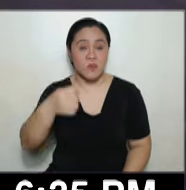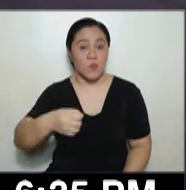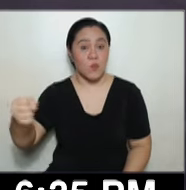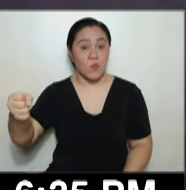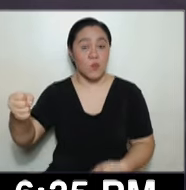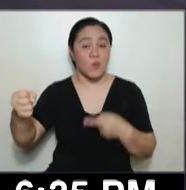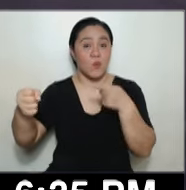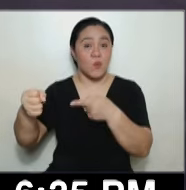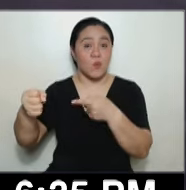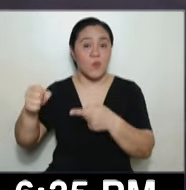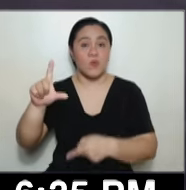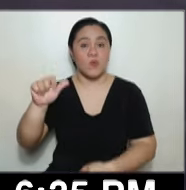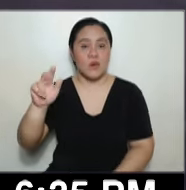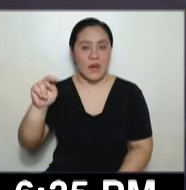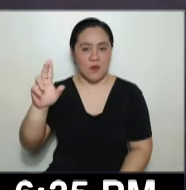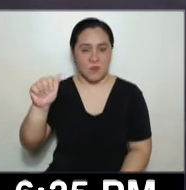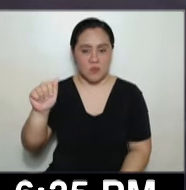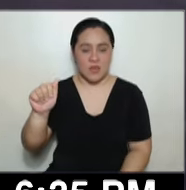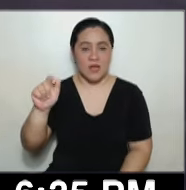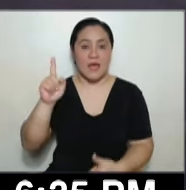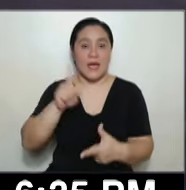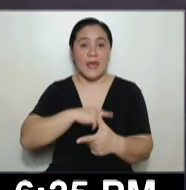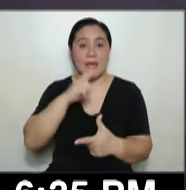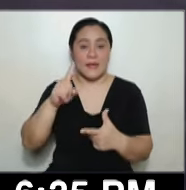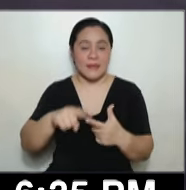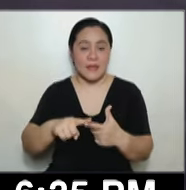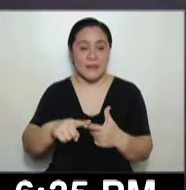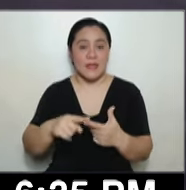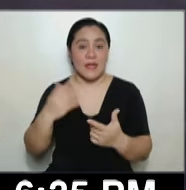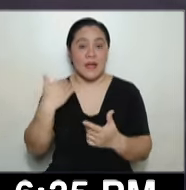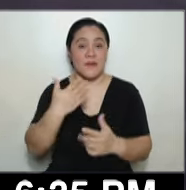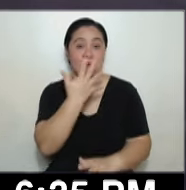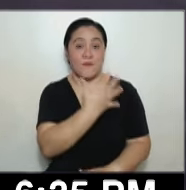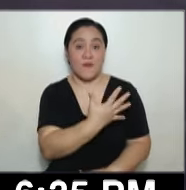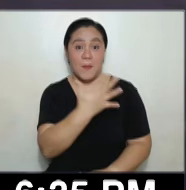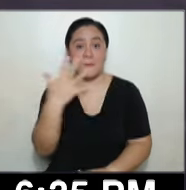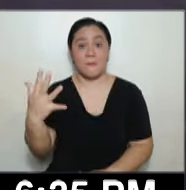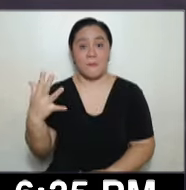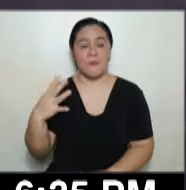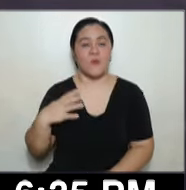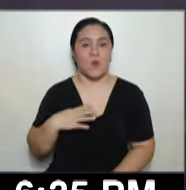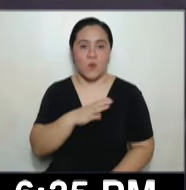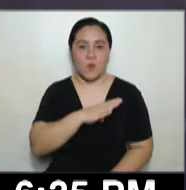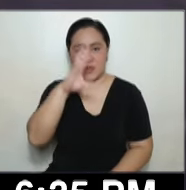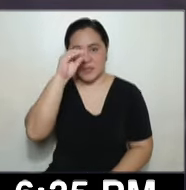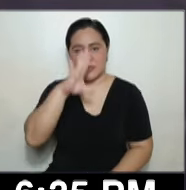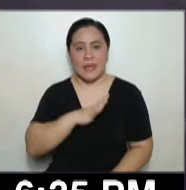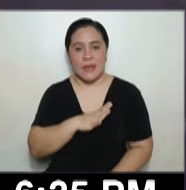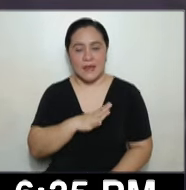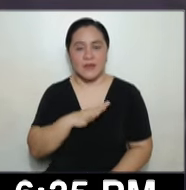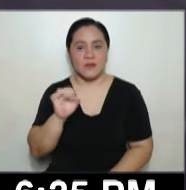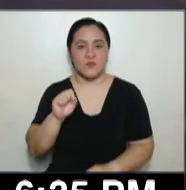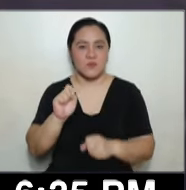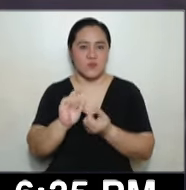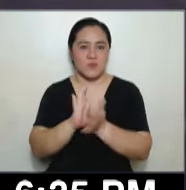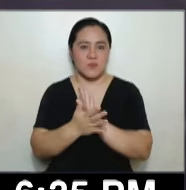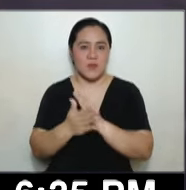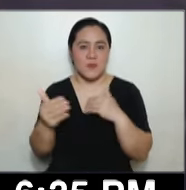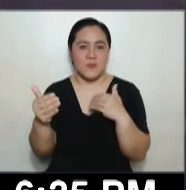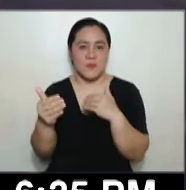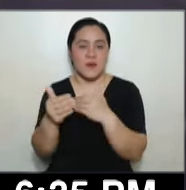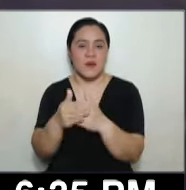si Mayor Lacuna at yung kanyang limang kongresista. Kaya medyo parang napapalapit si